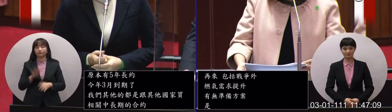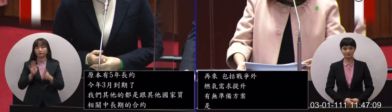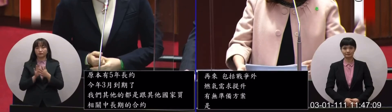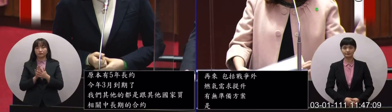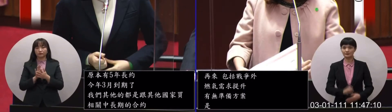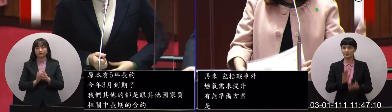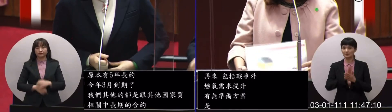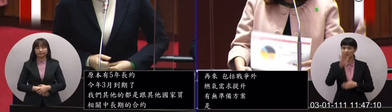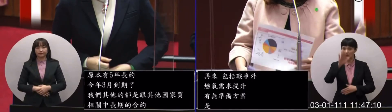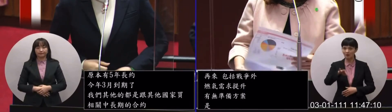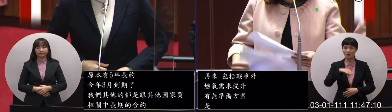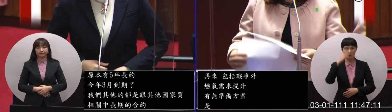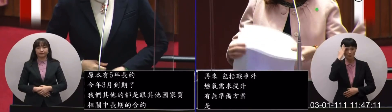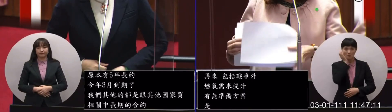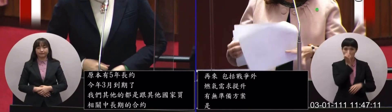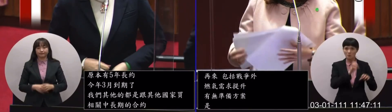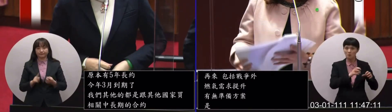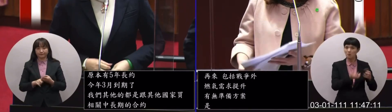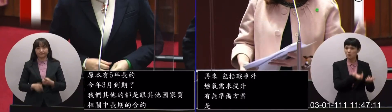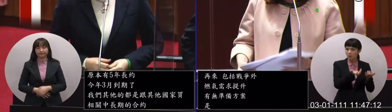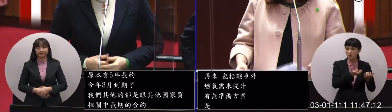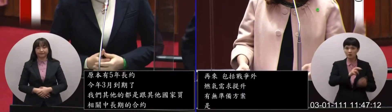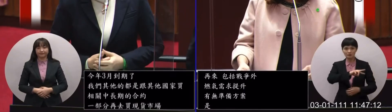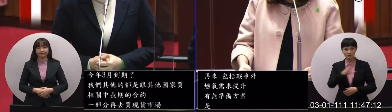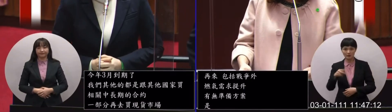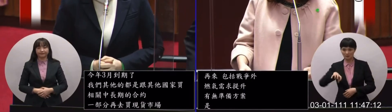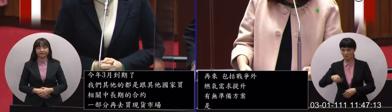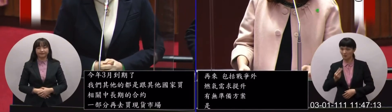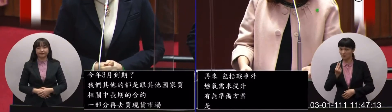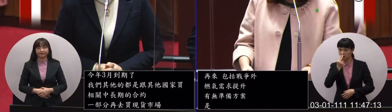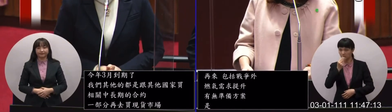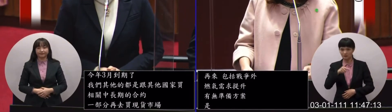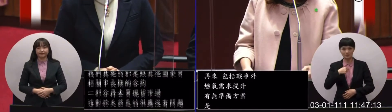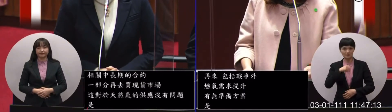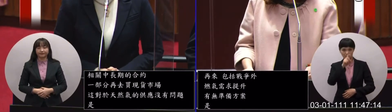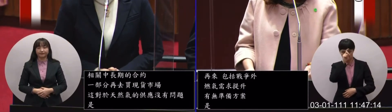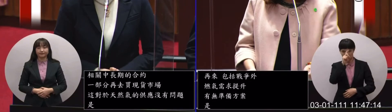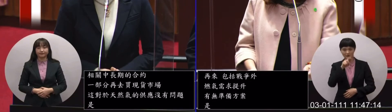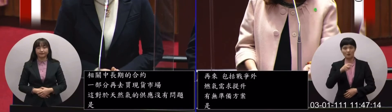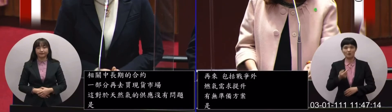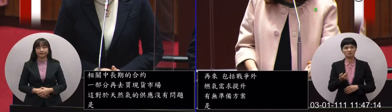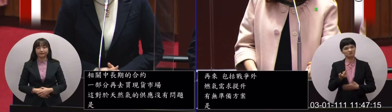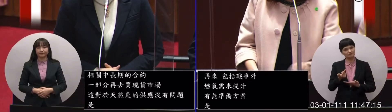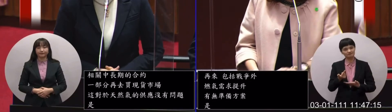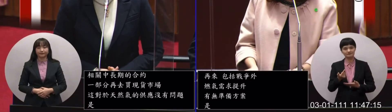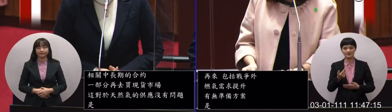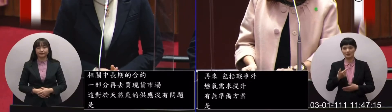们煤转气嘛，好，我们希望能够在能源的这个供给上尽量还是用天然气取代燃